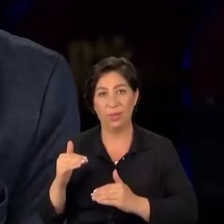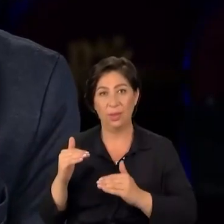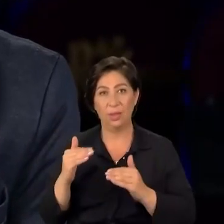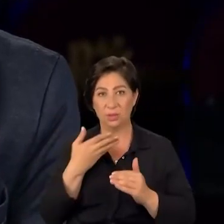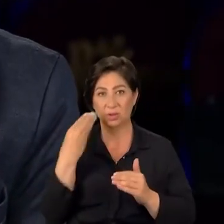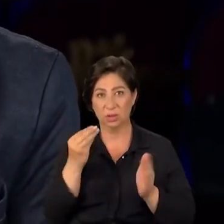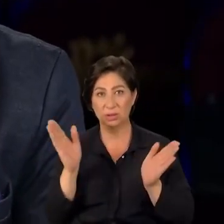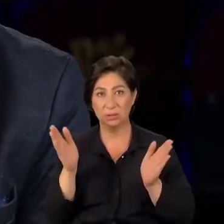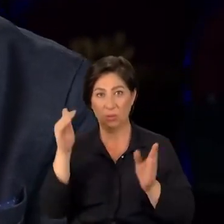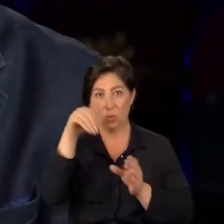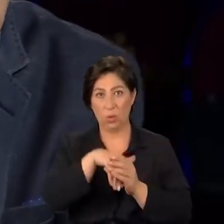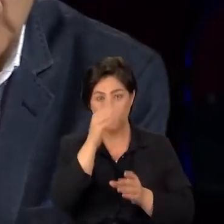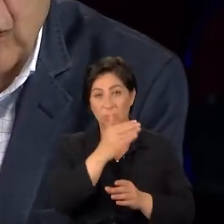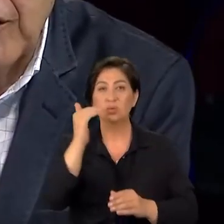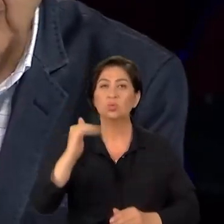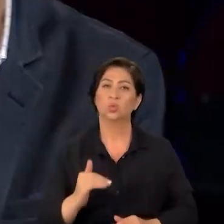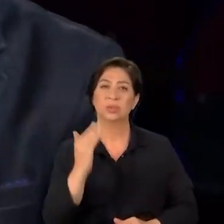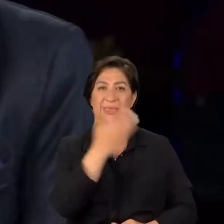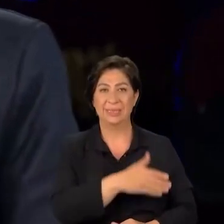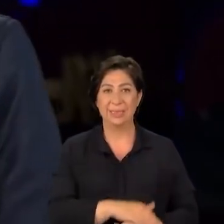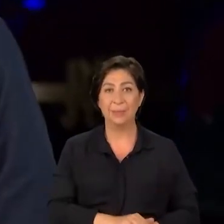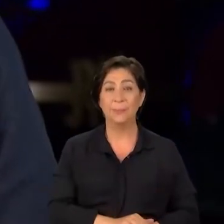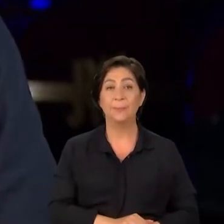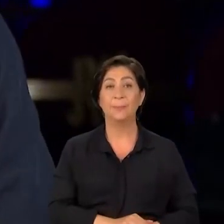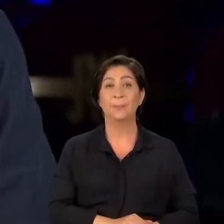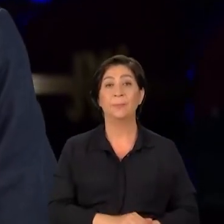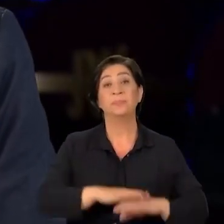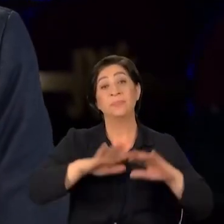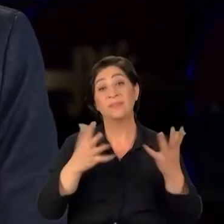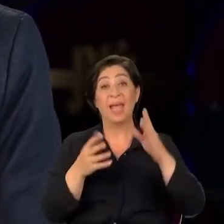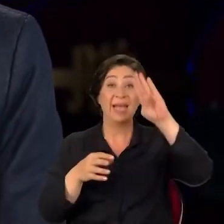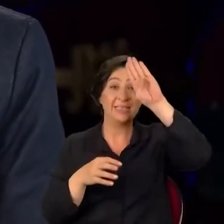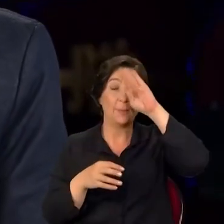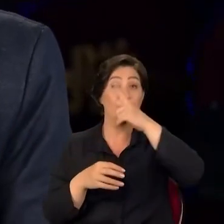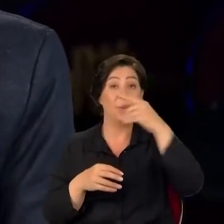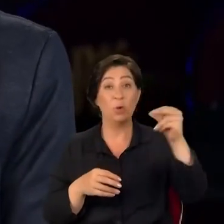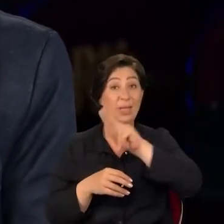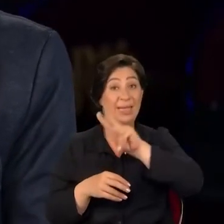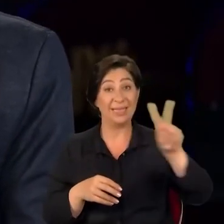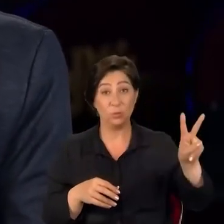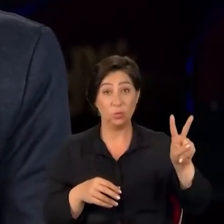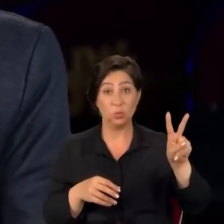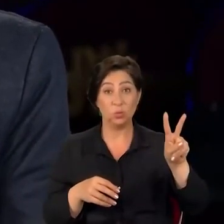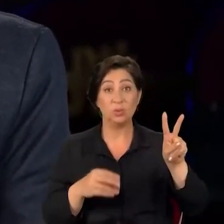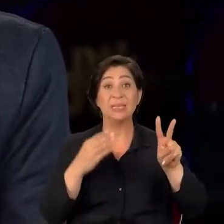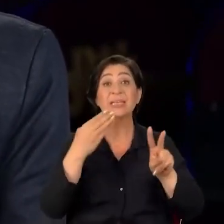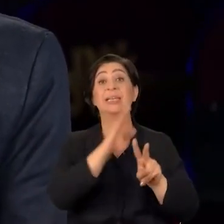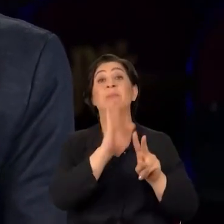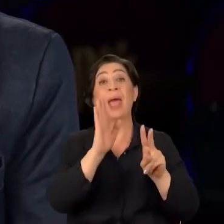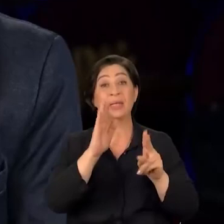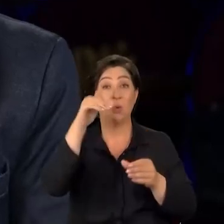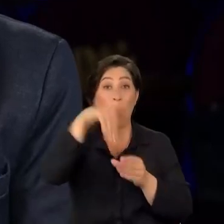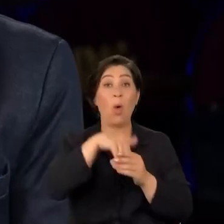sandığa 31 Mart'ta? Düşük gitti. Düşük gitti. Düşük gitti. Ve de, ya da İstanbul'da 1 milyon 700 bin sandığa gitmeyen insan